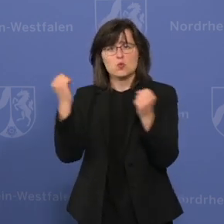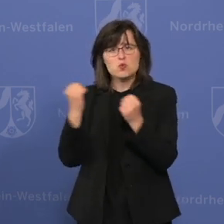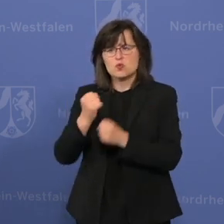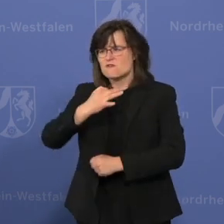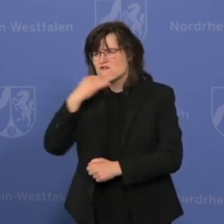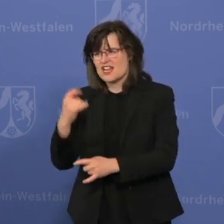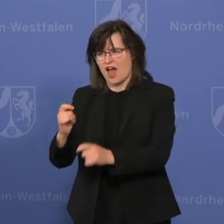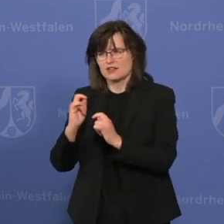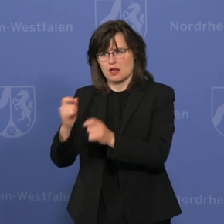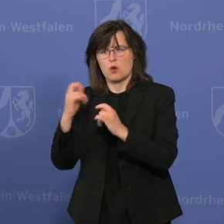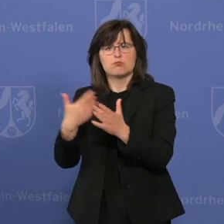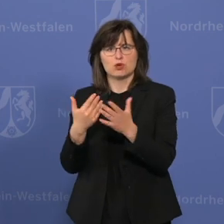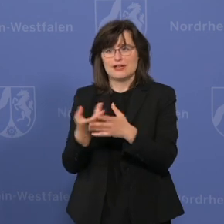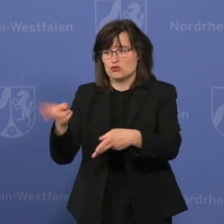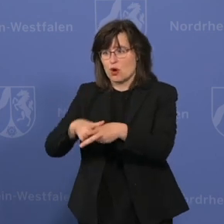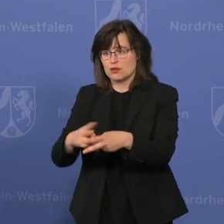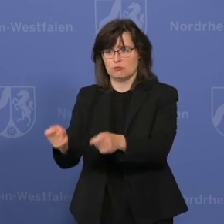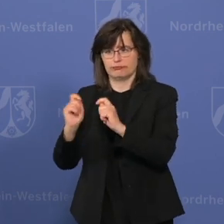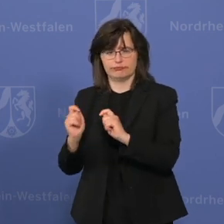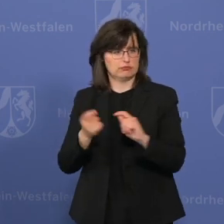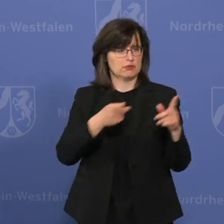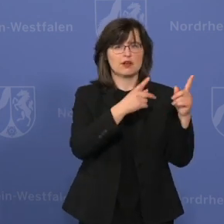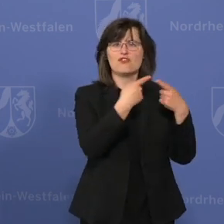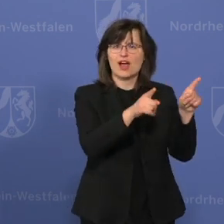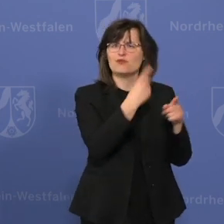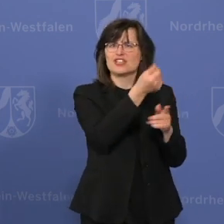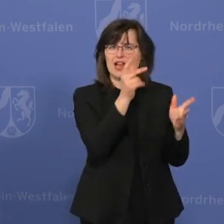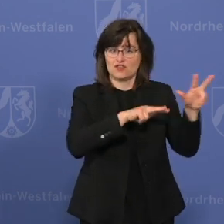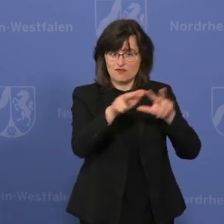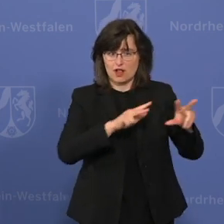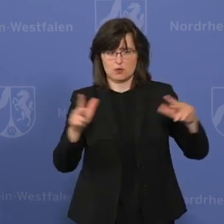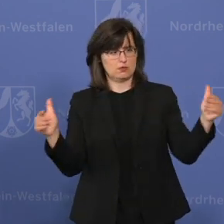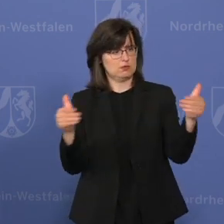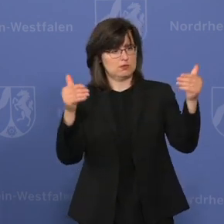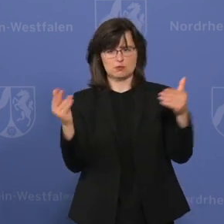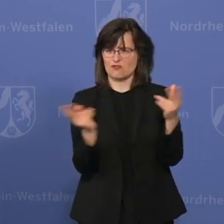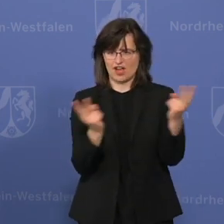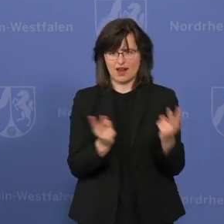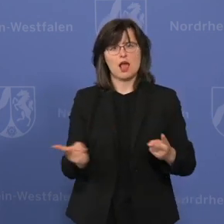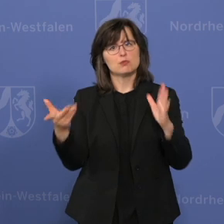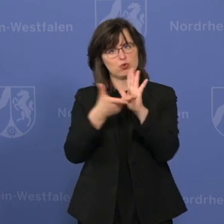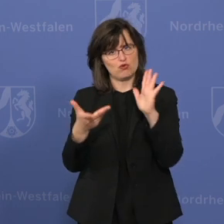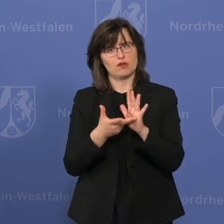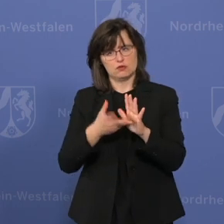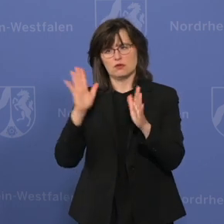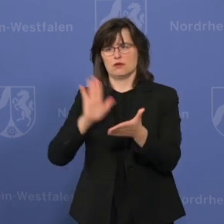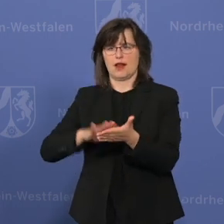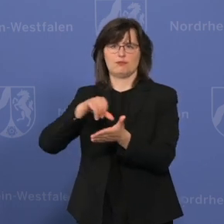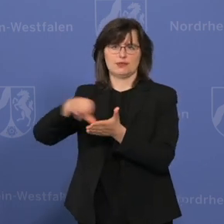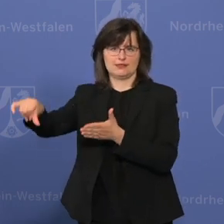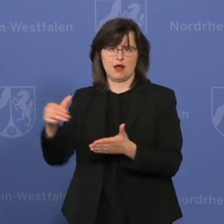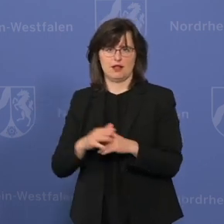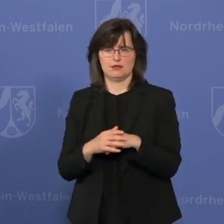bei Doppelprüfung, auch mit den Finanzverwaltungen, jetzt auch auszahlen konnten, was ja auch zeigt, dass eine ganz überwiegende Zahl der Fälle, wie es mit